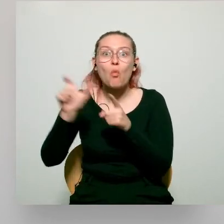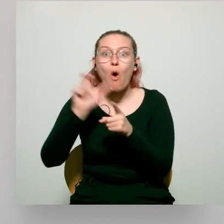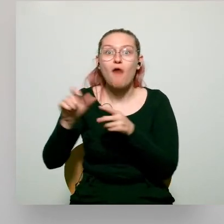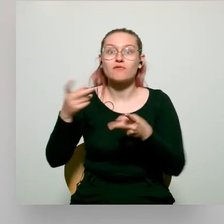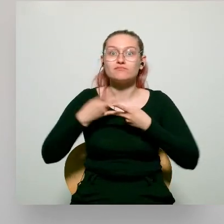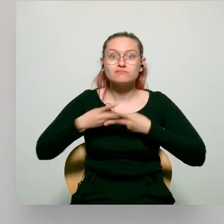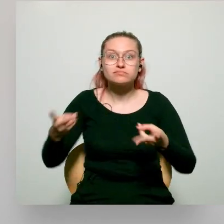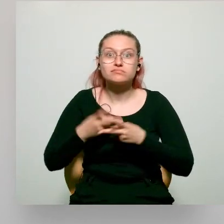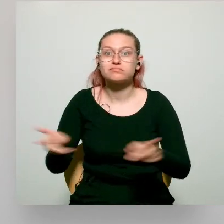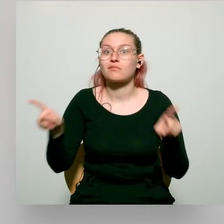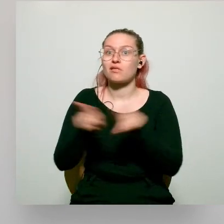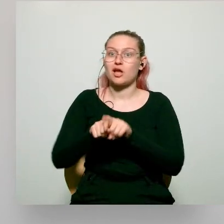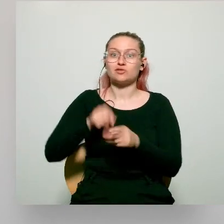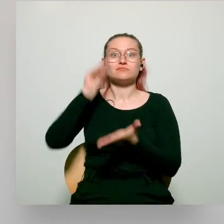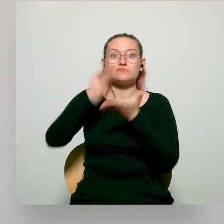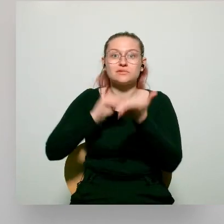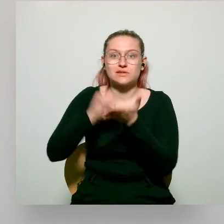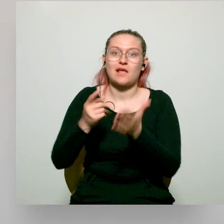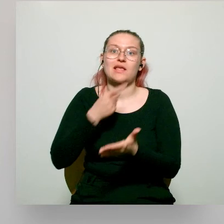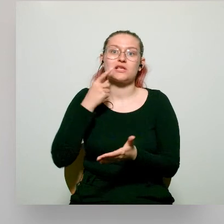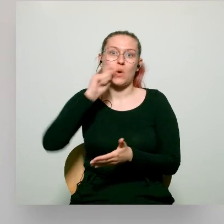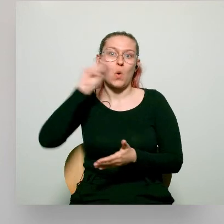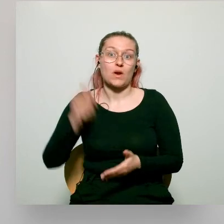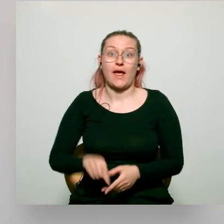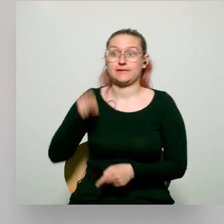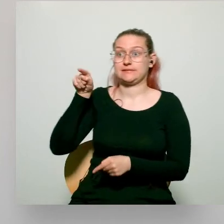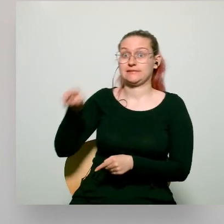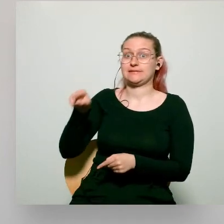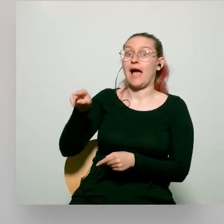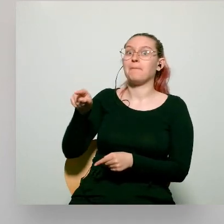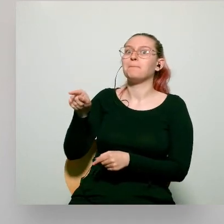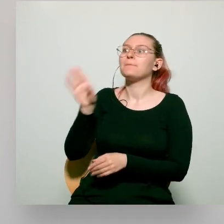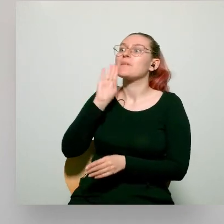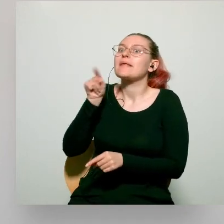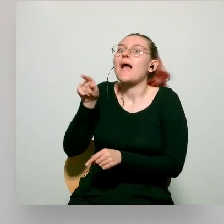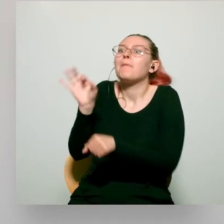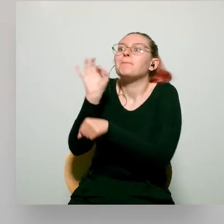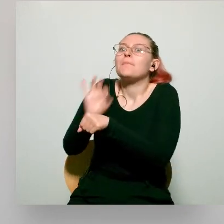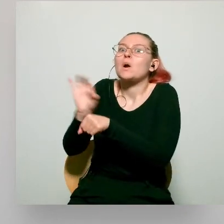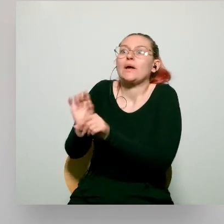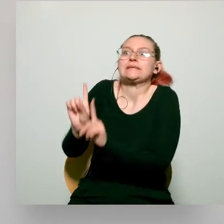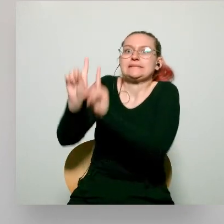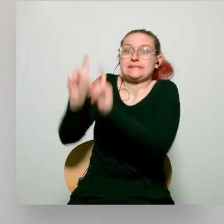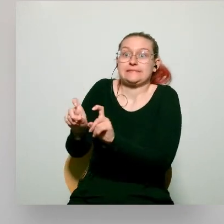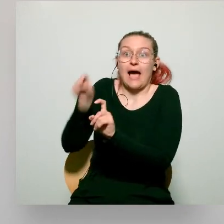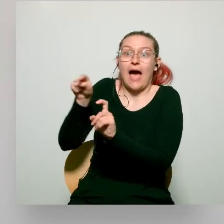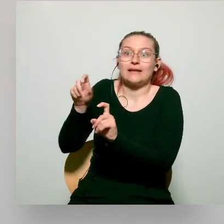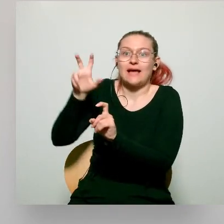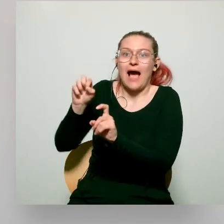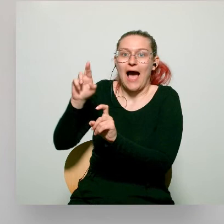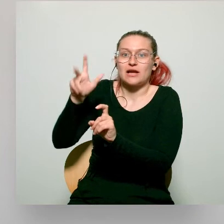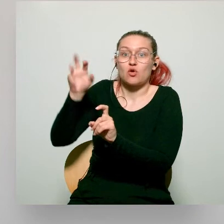modernnym, zaczynając od Tarewskiego, czyli projekt zaczynał się tam. Tylko że nie mógł tam się rozwinąć, bo był zablokowany przez